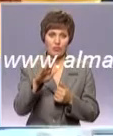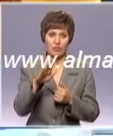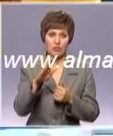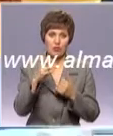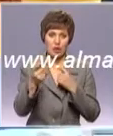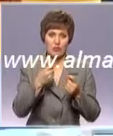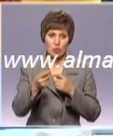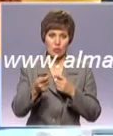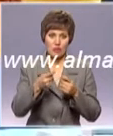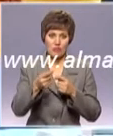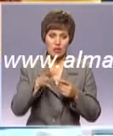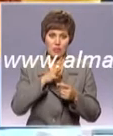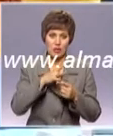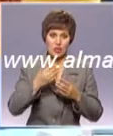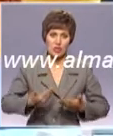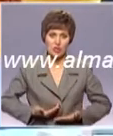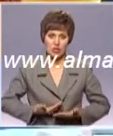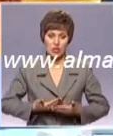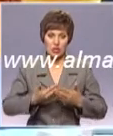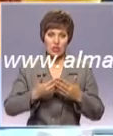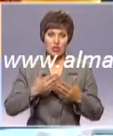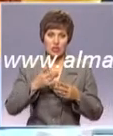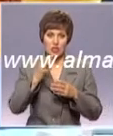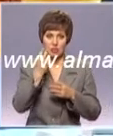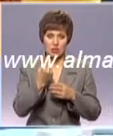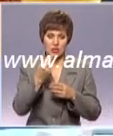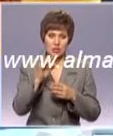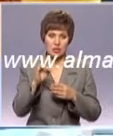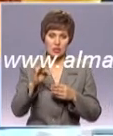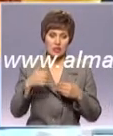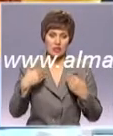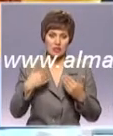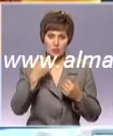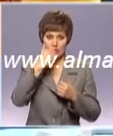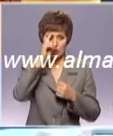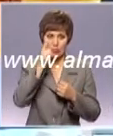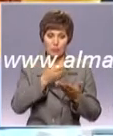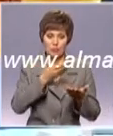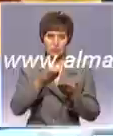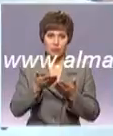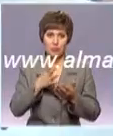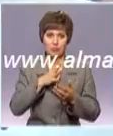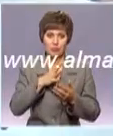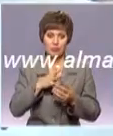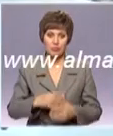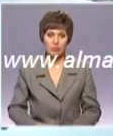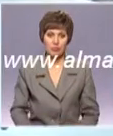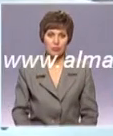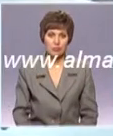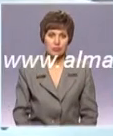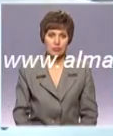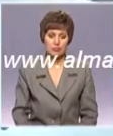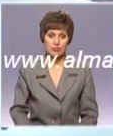руководитель управления жилья и жилищной инспекции. Извините. Здравствуйте, спасибо, что пришли к нам Добрый в студию. Добрый вечер. Назым, продолжайте.